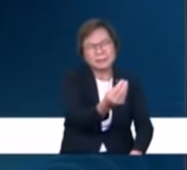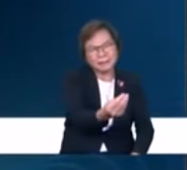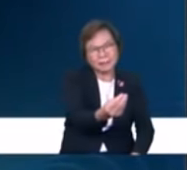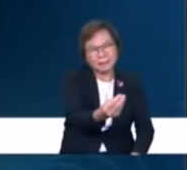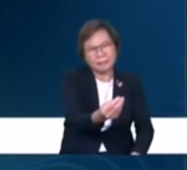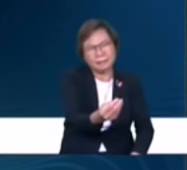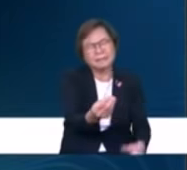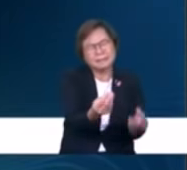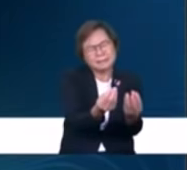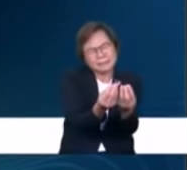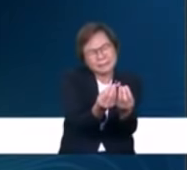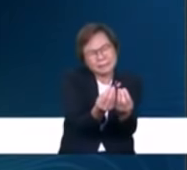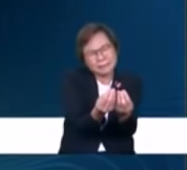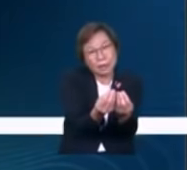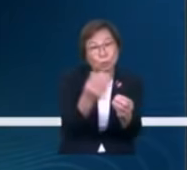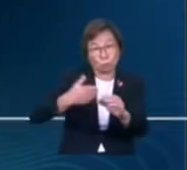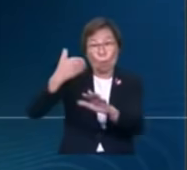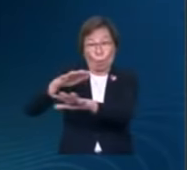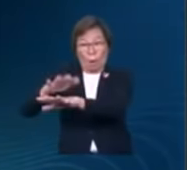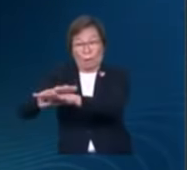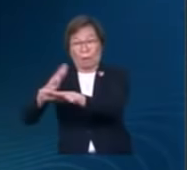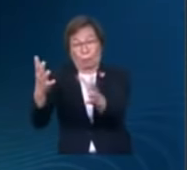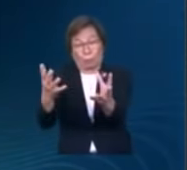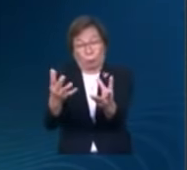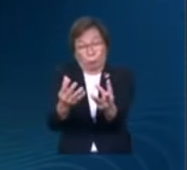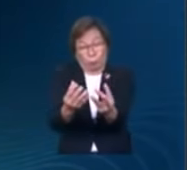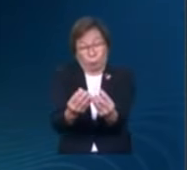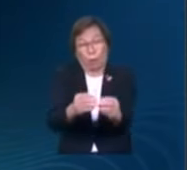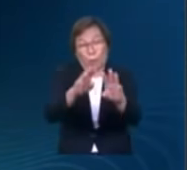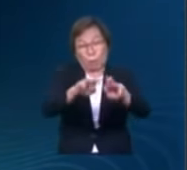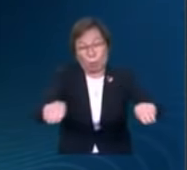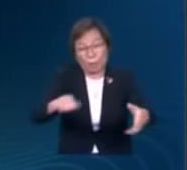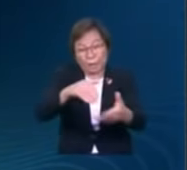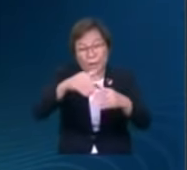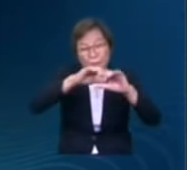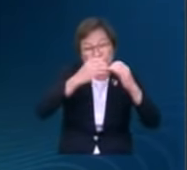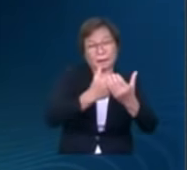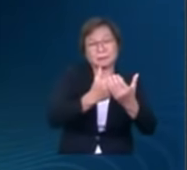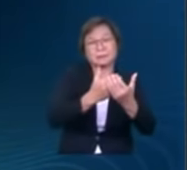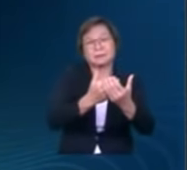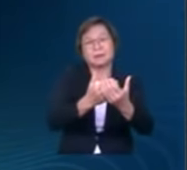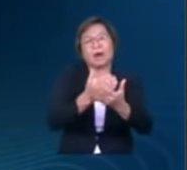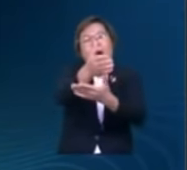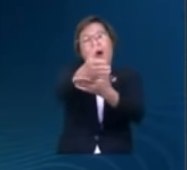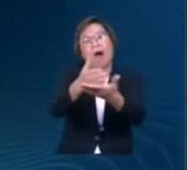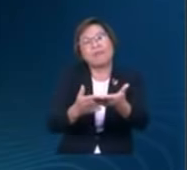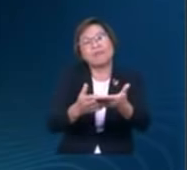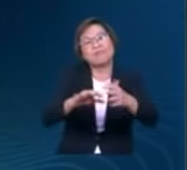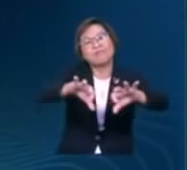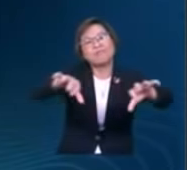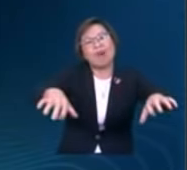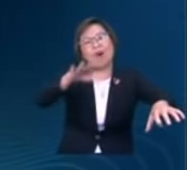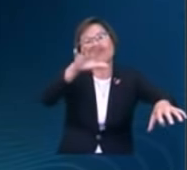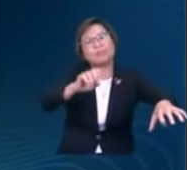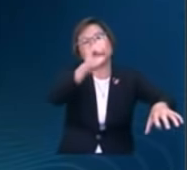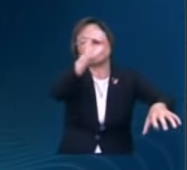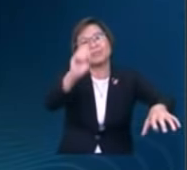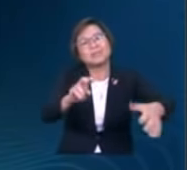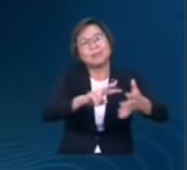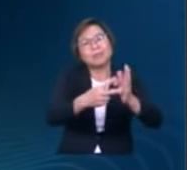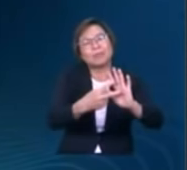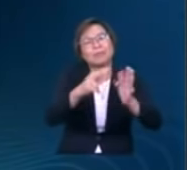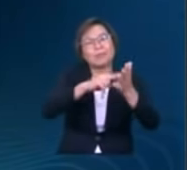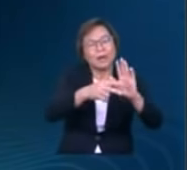jauh lebih sedikit daripada sebelum ini dan jumlah murid dalam kelas itu hanyalah separuh maknanya